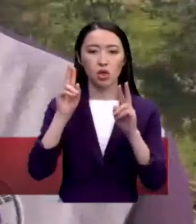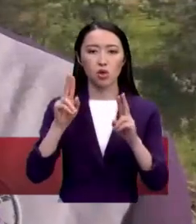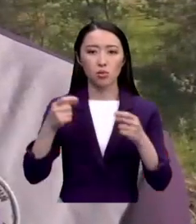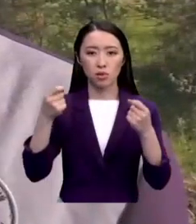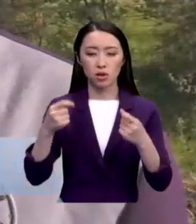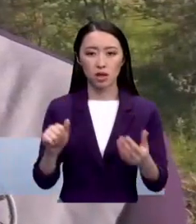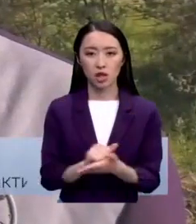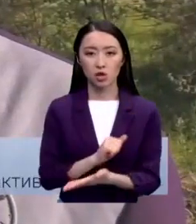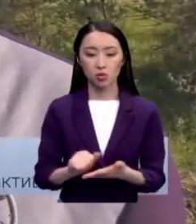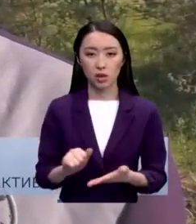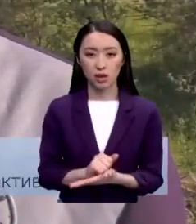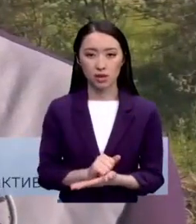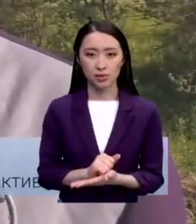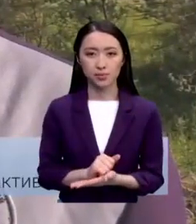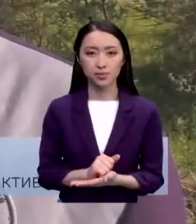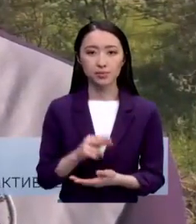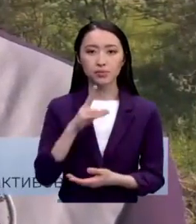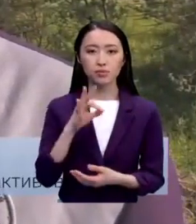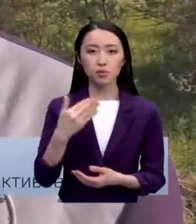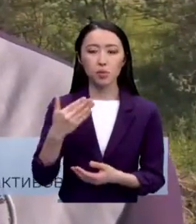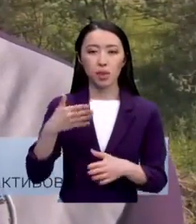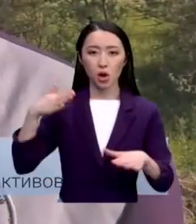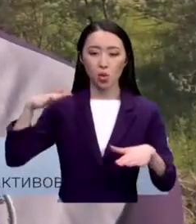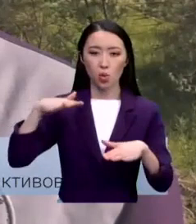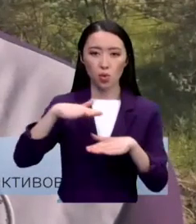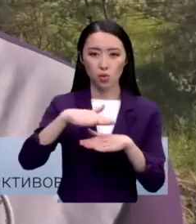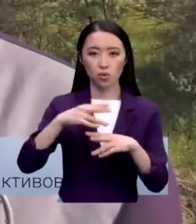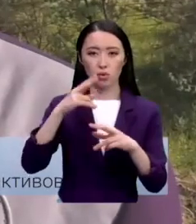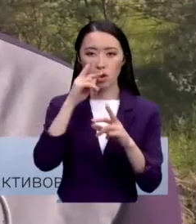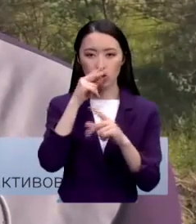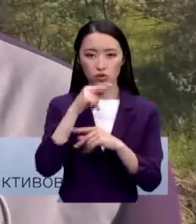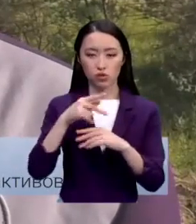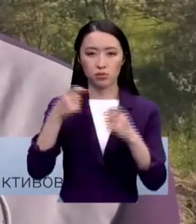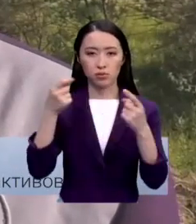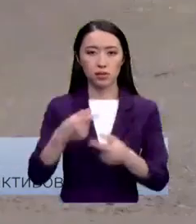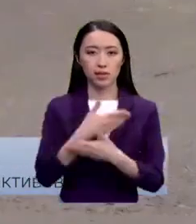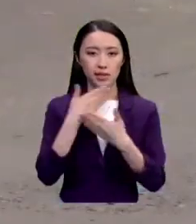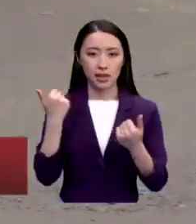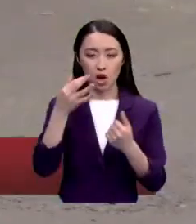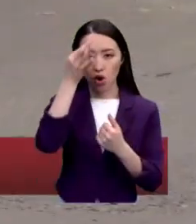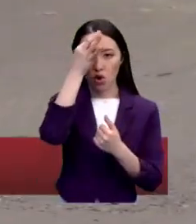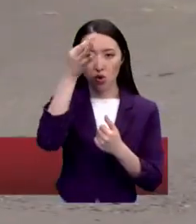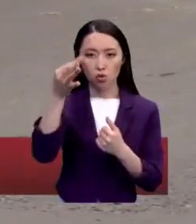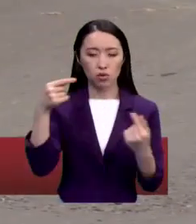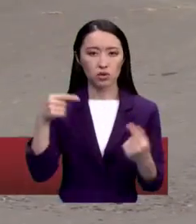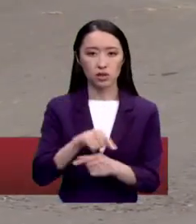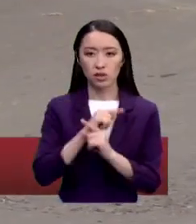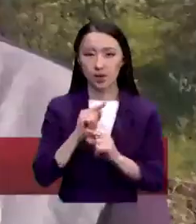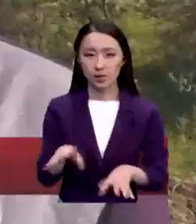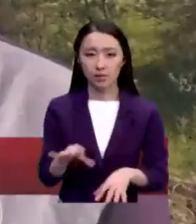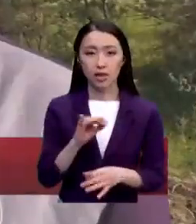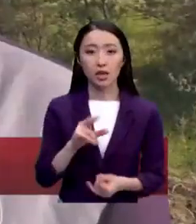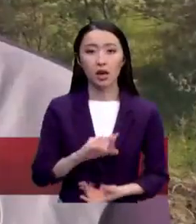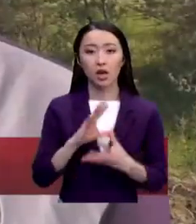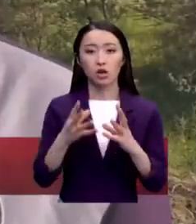документации. Здесь поперечные уклоны не соответствуют требованиям, поперечная ровность не соответствует требованиям. Ну, как итог,